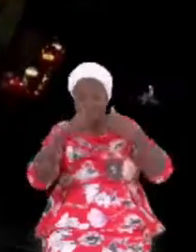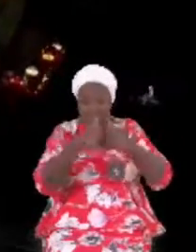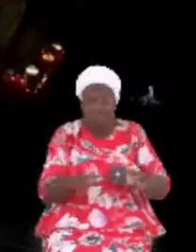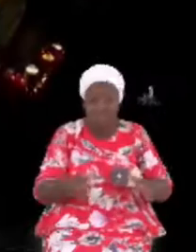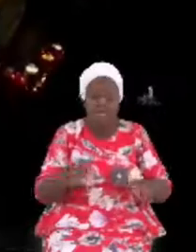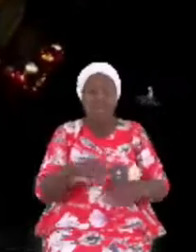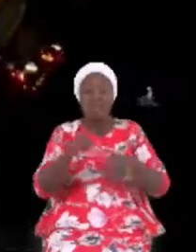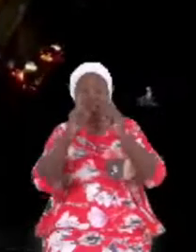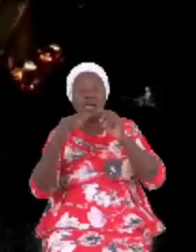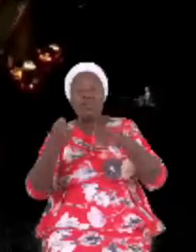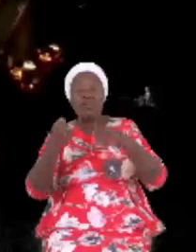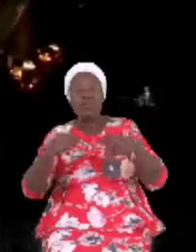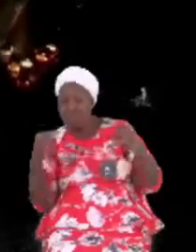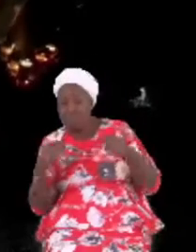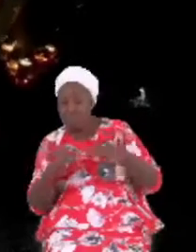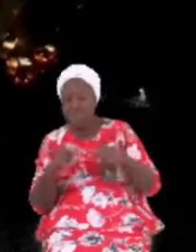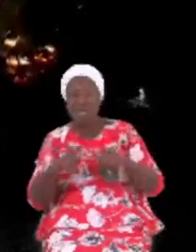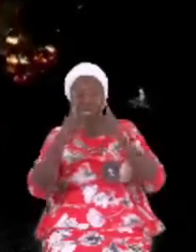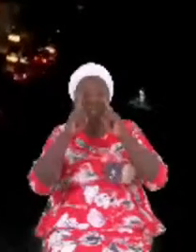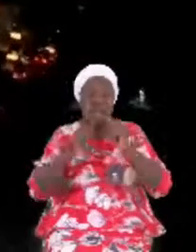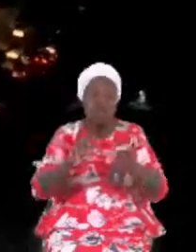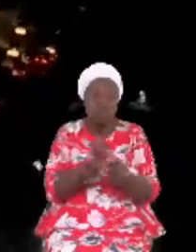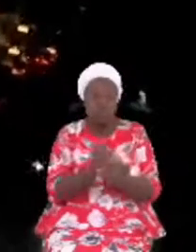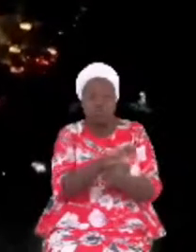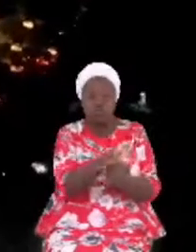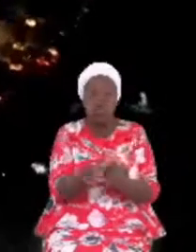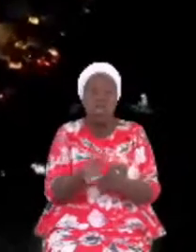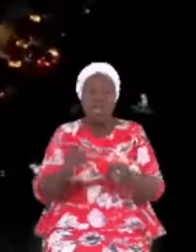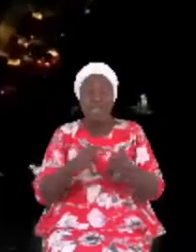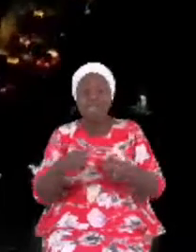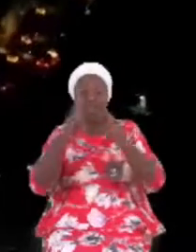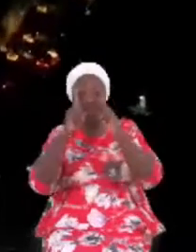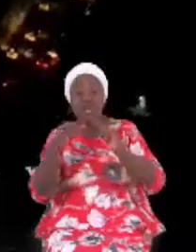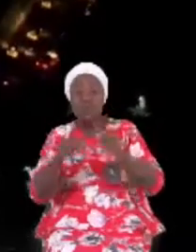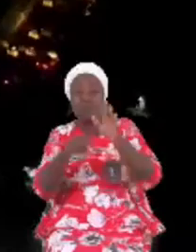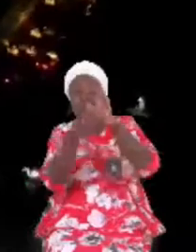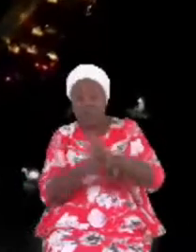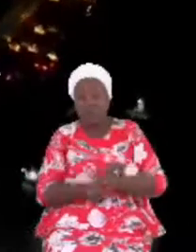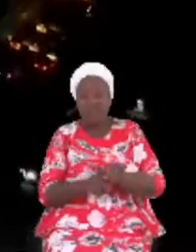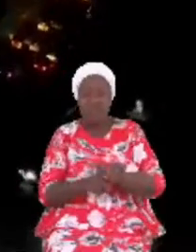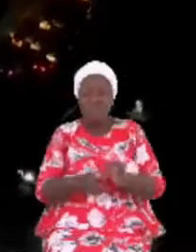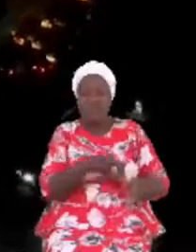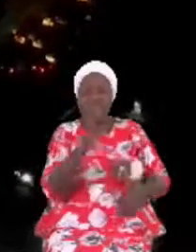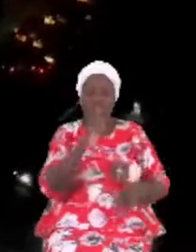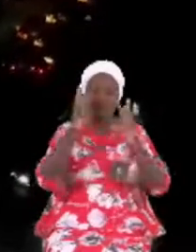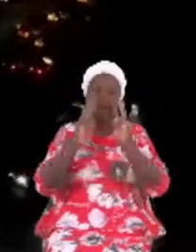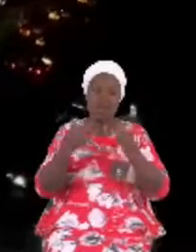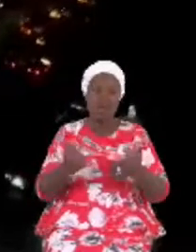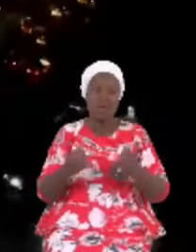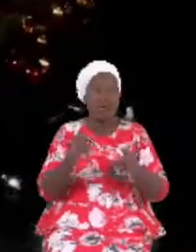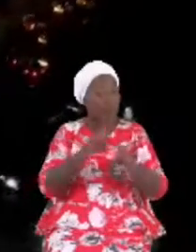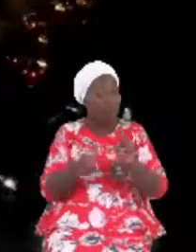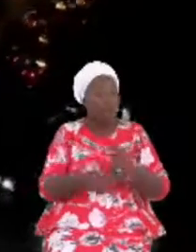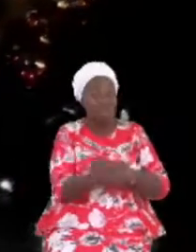perte, larmes de douleur, larmes de la pandémie, des larmes, ils pleurent maintenant.